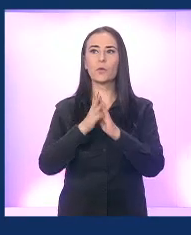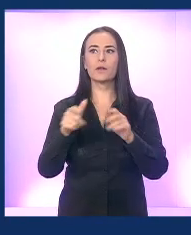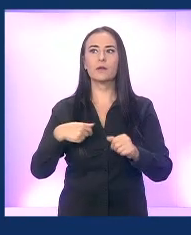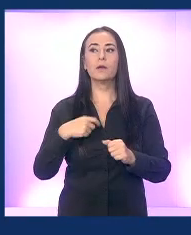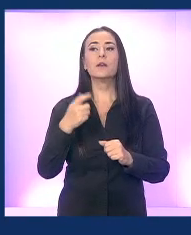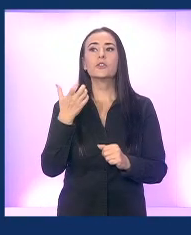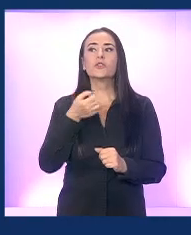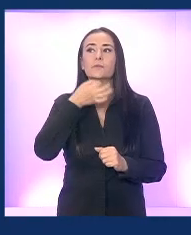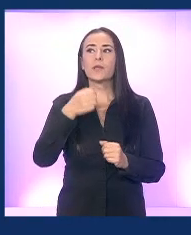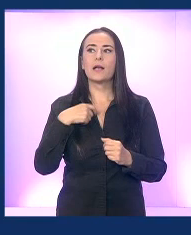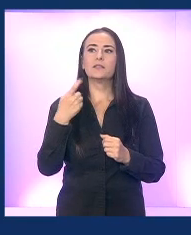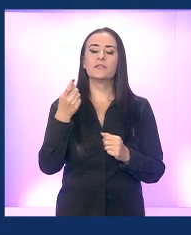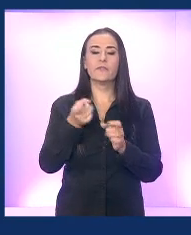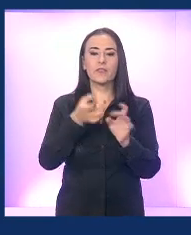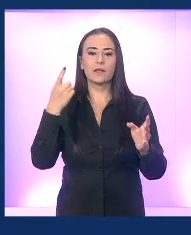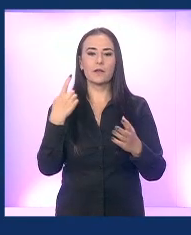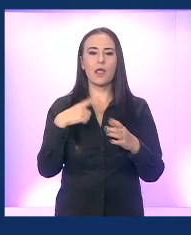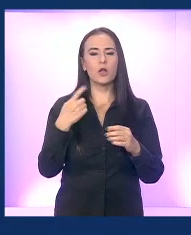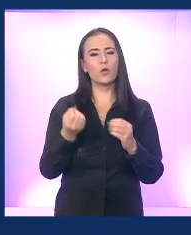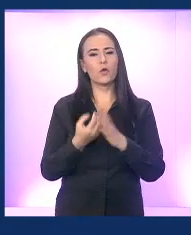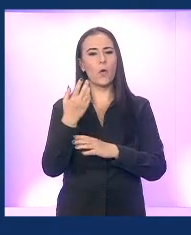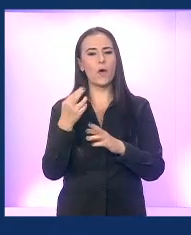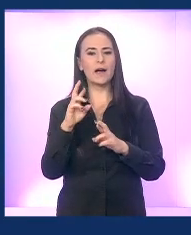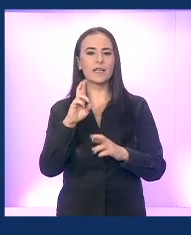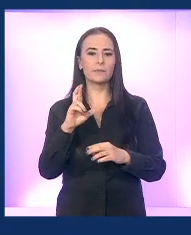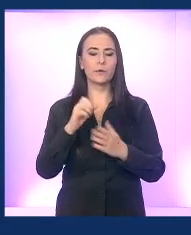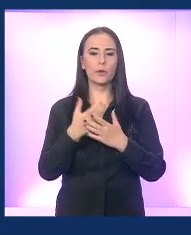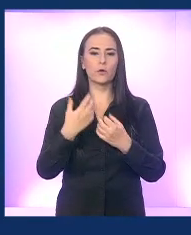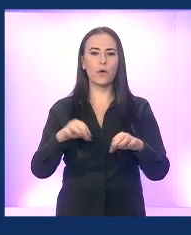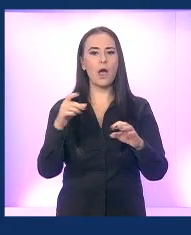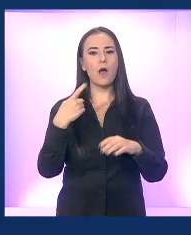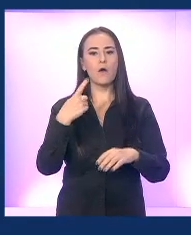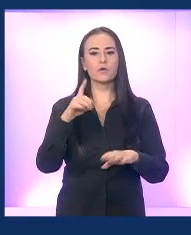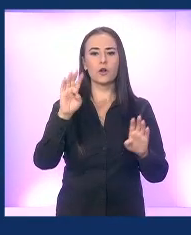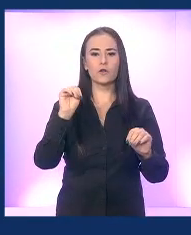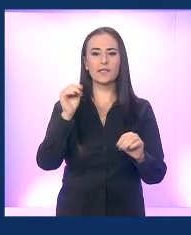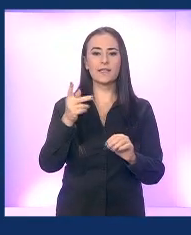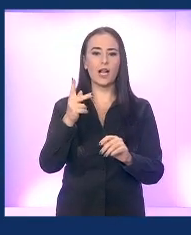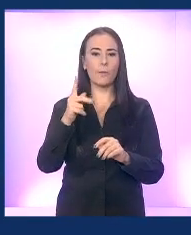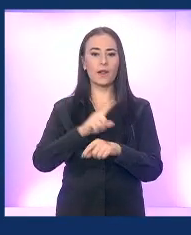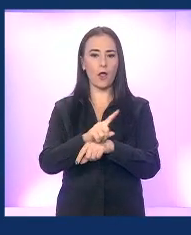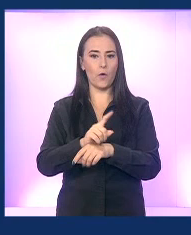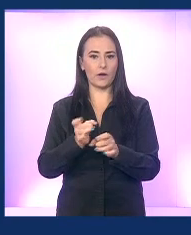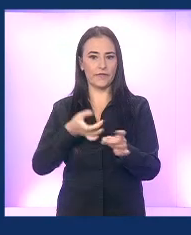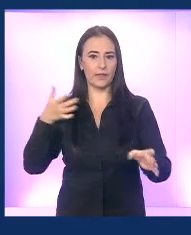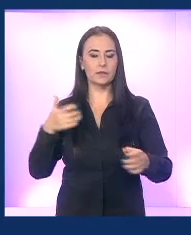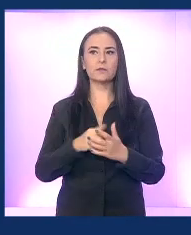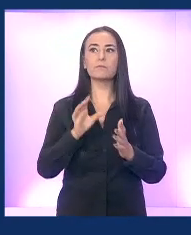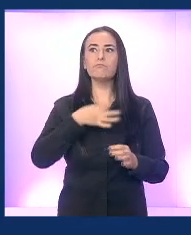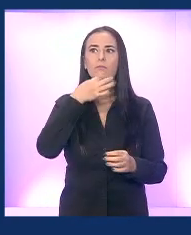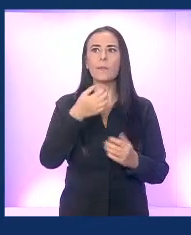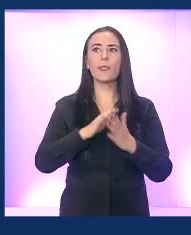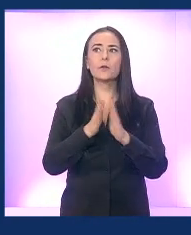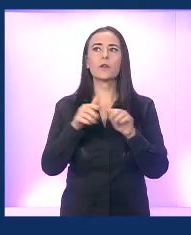spre viteza tehnică a liniei respective, adică undeva la 80-90 de kilometri la oră. Și sunt investiții care sunt extrem